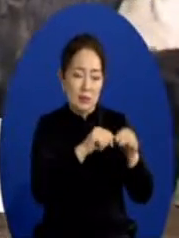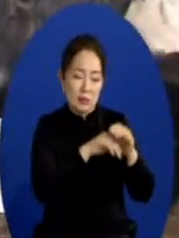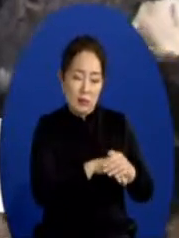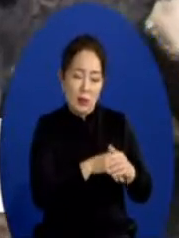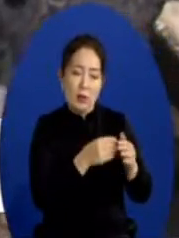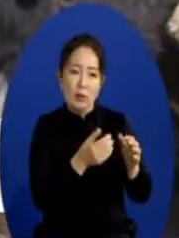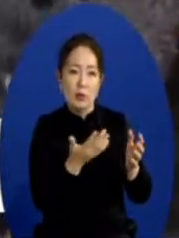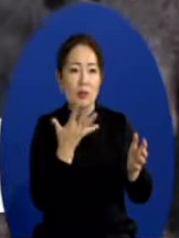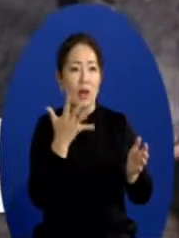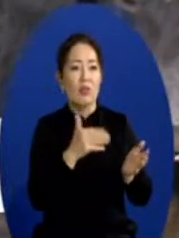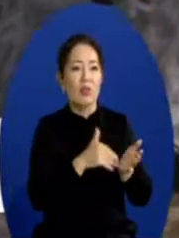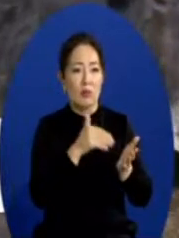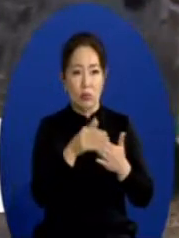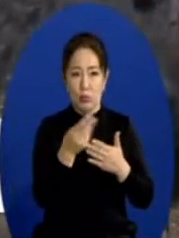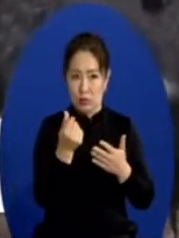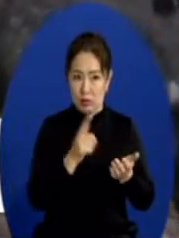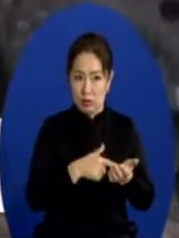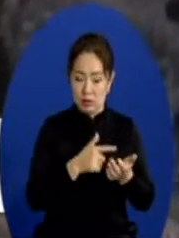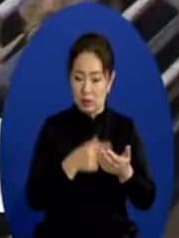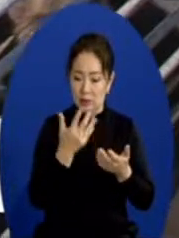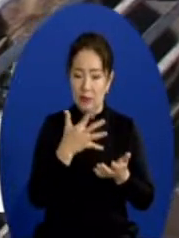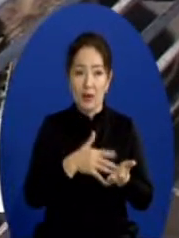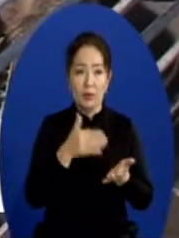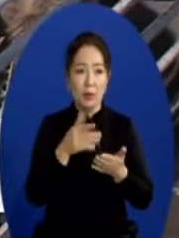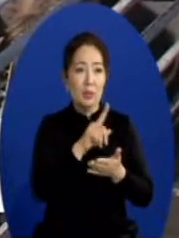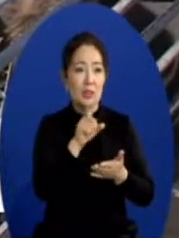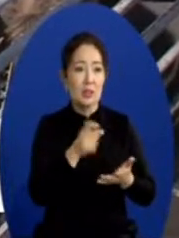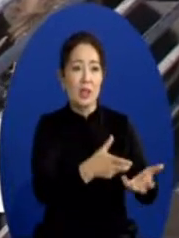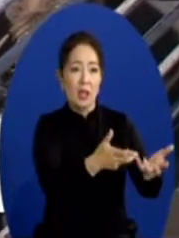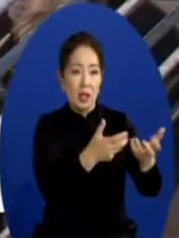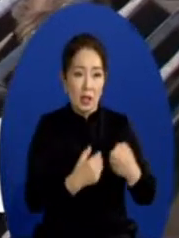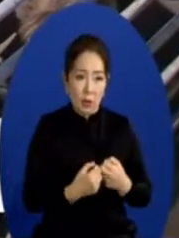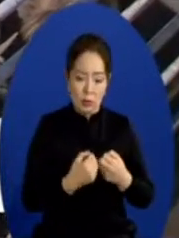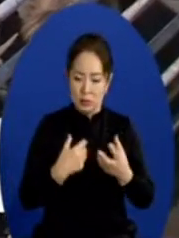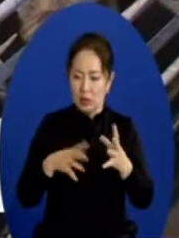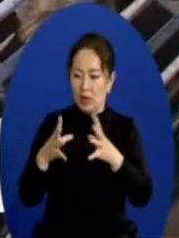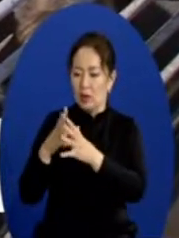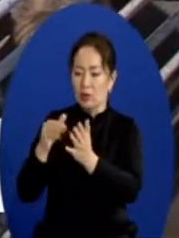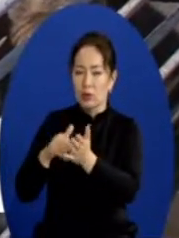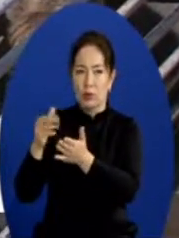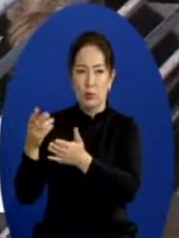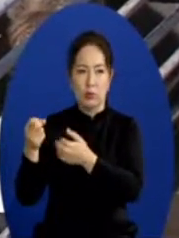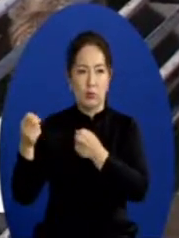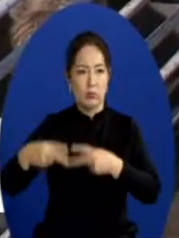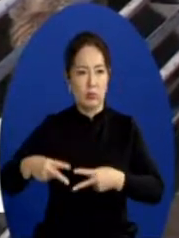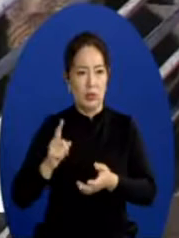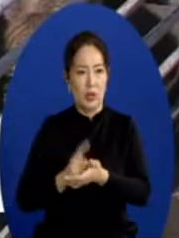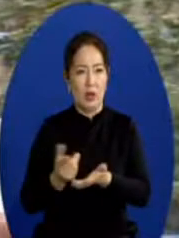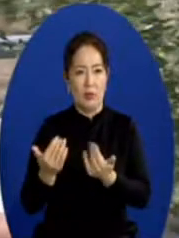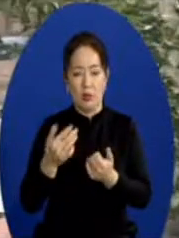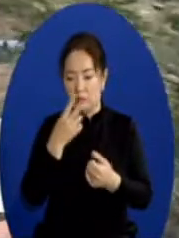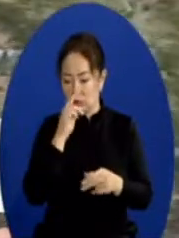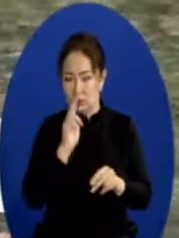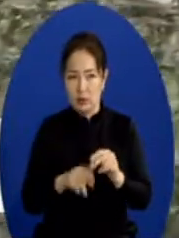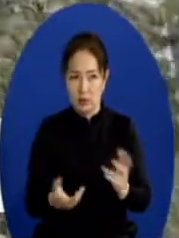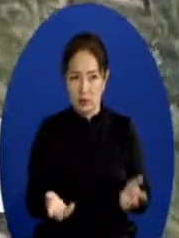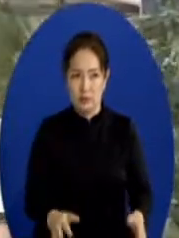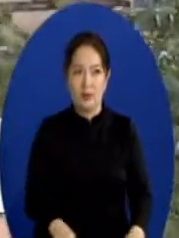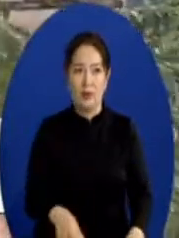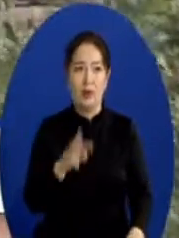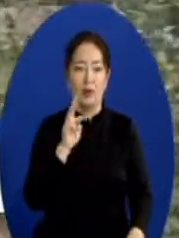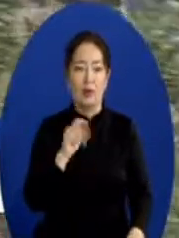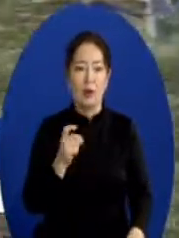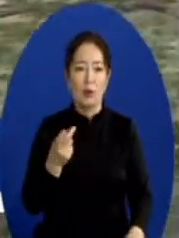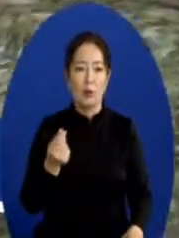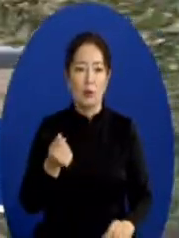5 тэрбум төгрөг шаардлагатай болдог. Ийм хэмжээний зээл авахд 10 тэрбум төгрөгөөр үнэлэгдэх хөрөнгө хэрэгтэй хэллээ. Одоо бол энэ